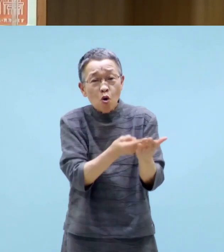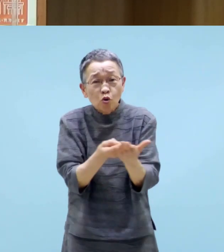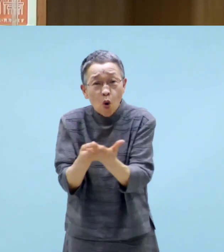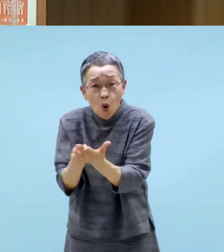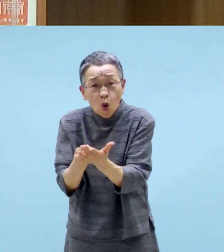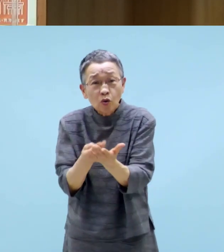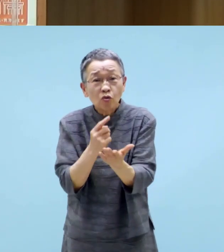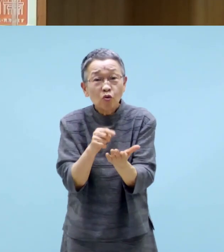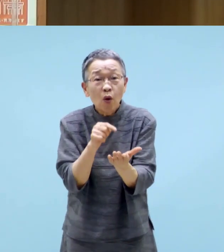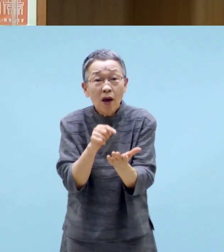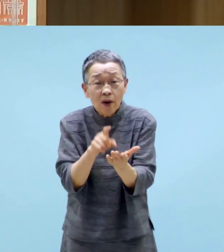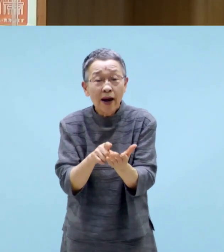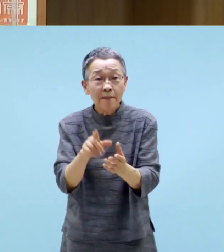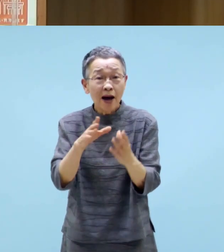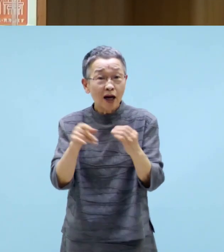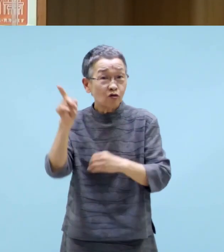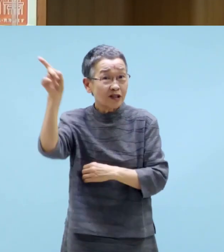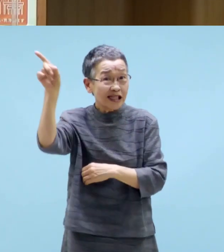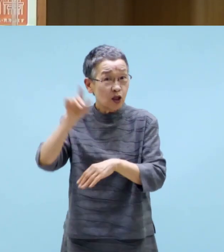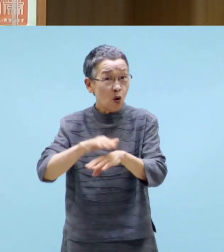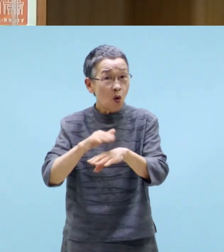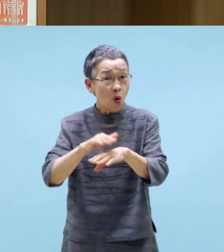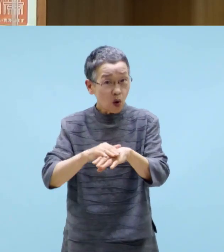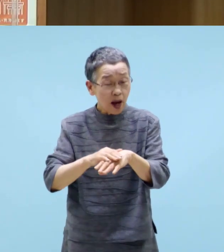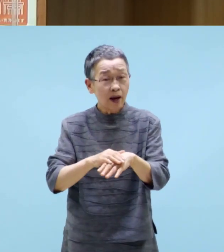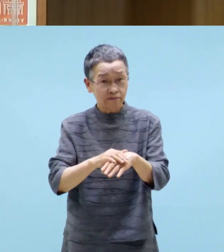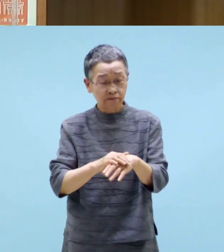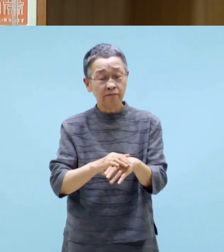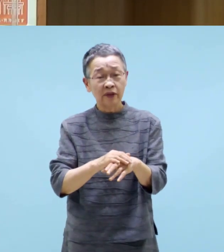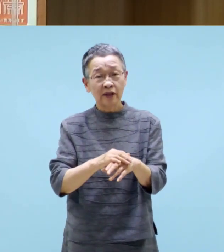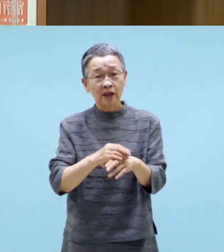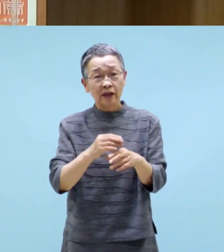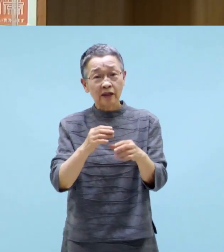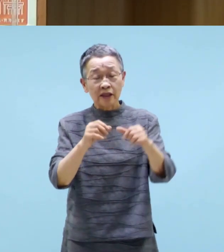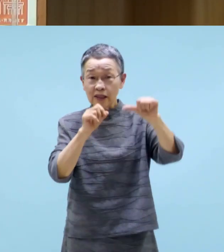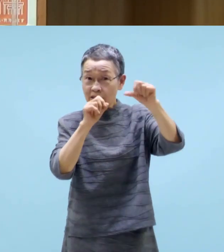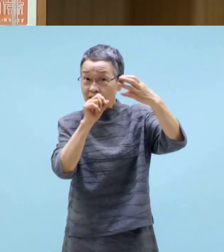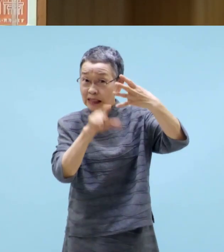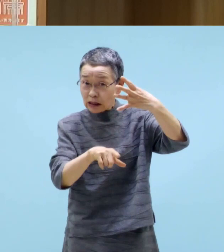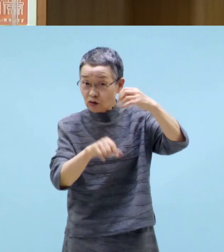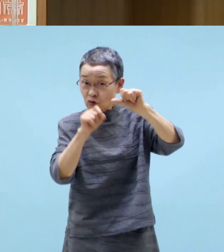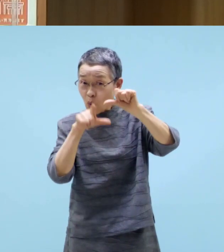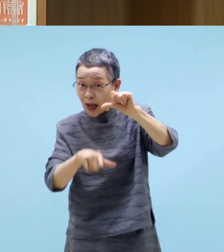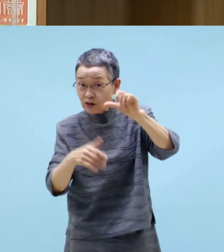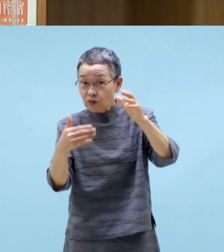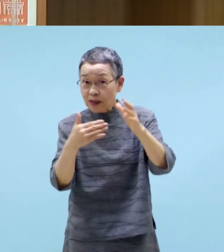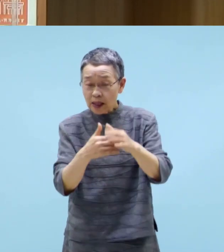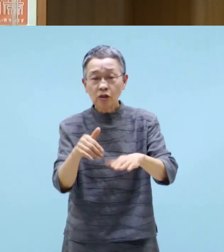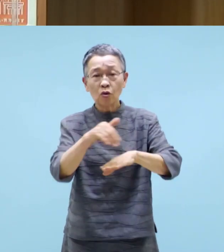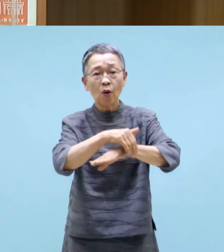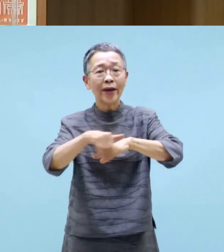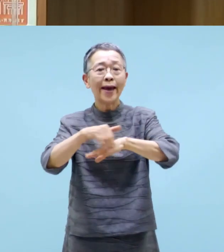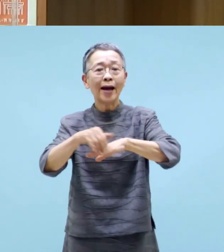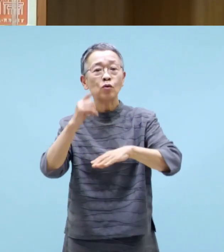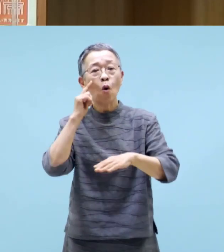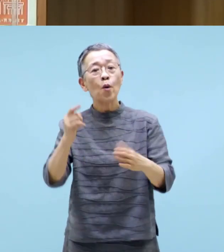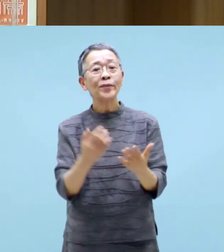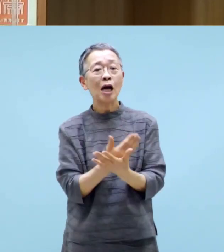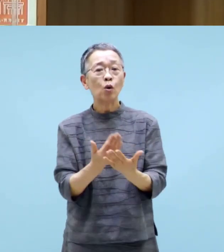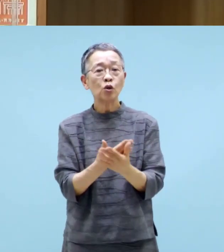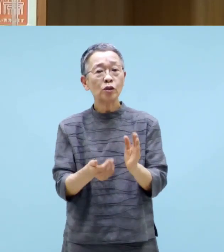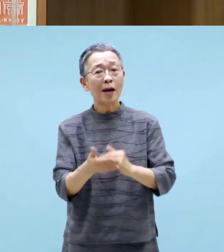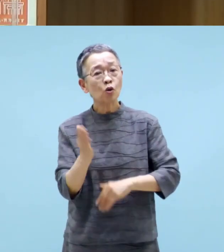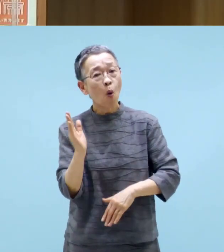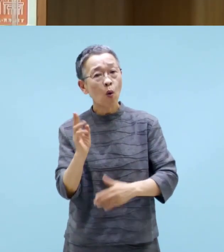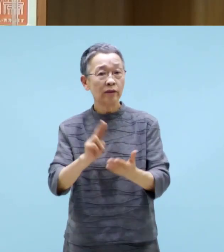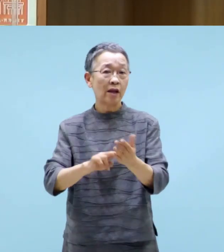方が、検査と病床についてそれぞれ4月5月までに計画見直しをしましょうということになっています。